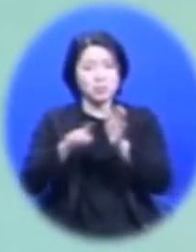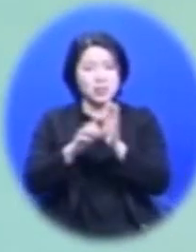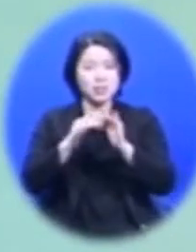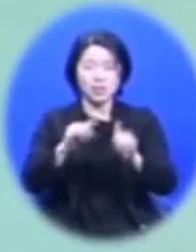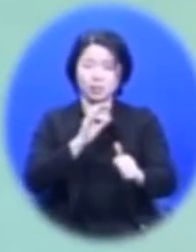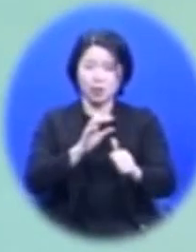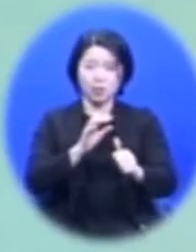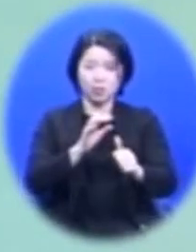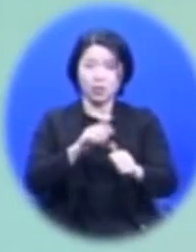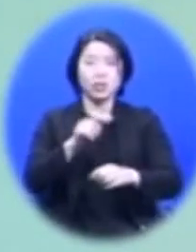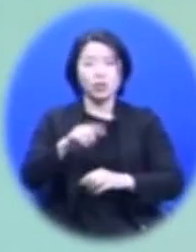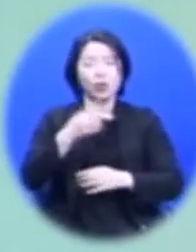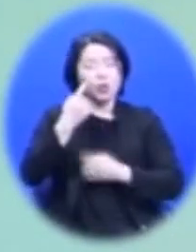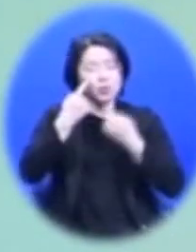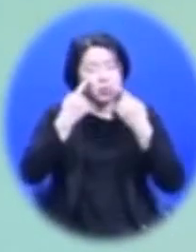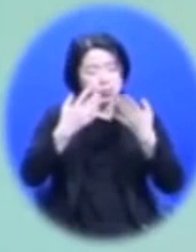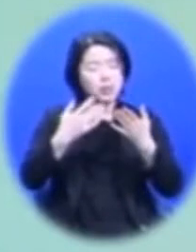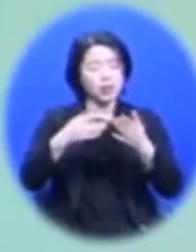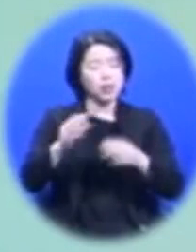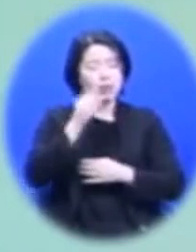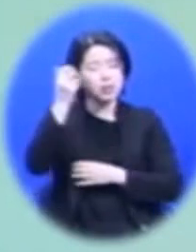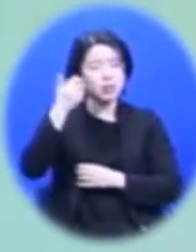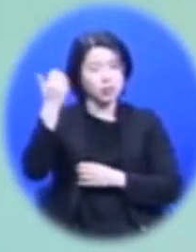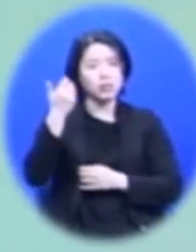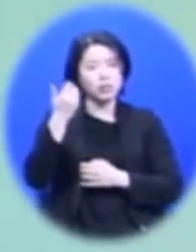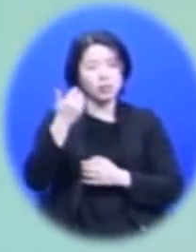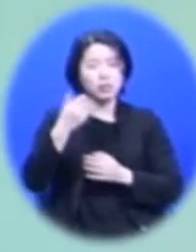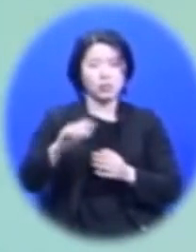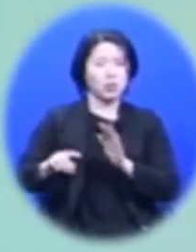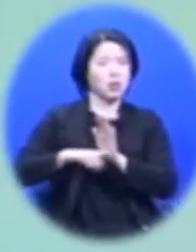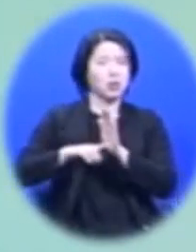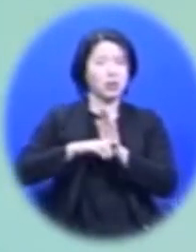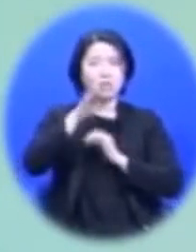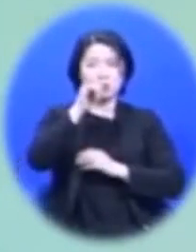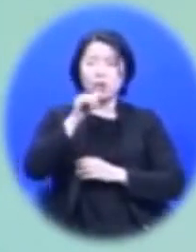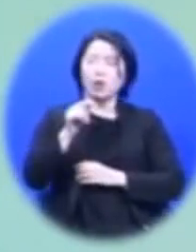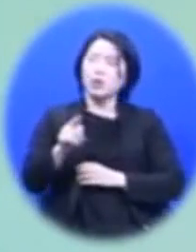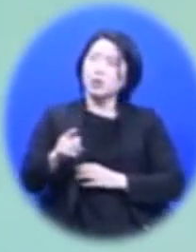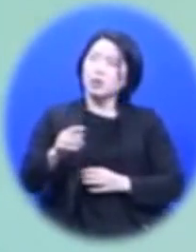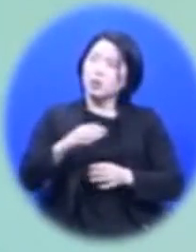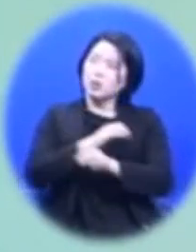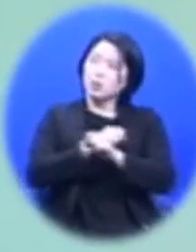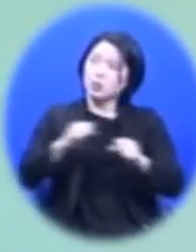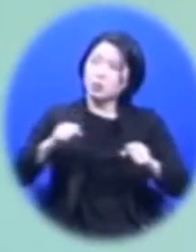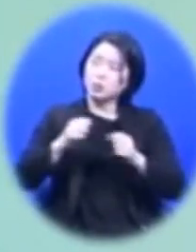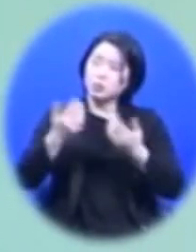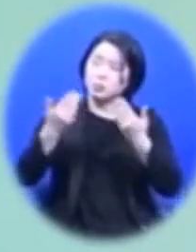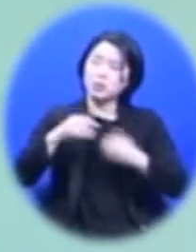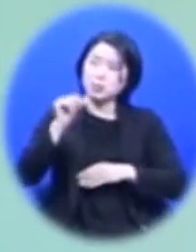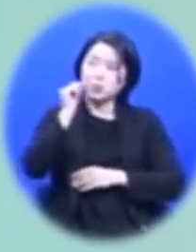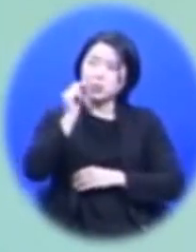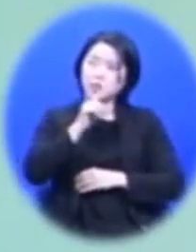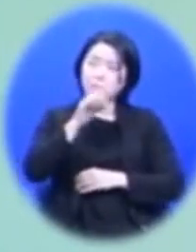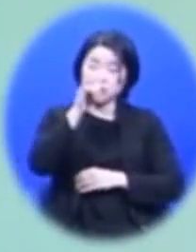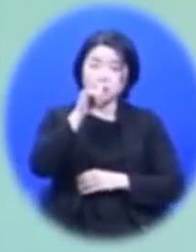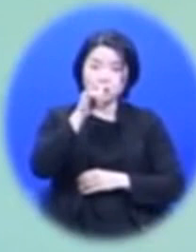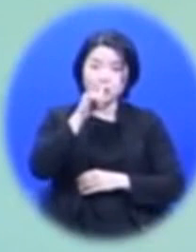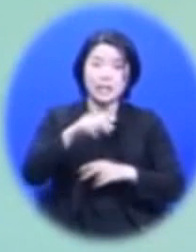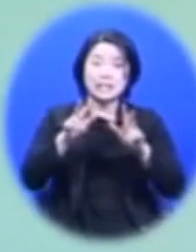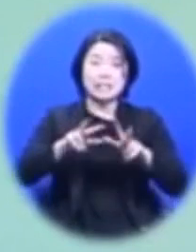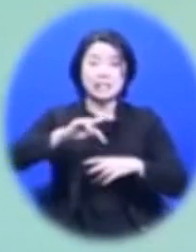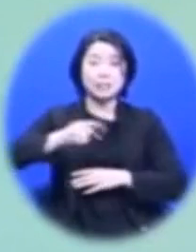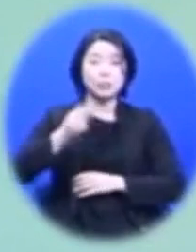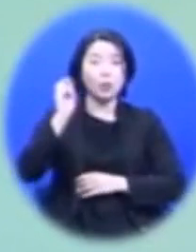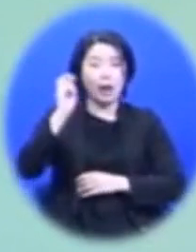거역한 거잖아요. 아, 그건 용서를 못 받는다고 그랬는데. 이런 두려움 속에 있는 분들이 있습니다. 지금도 있으실